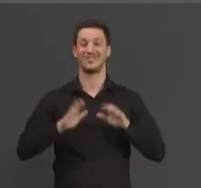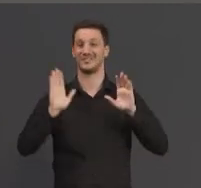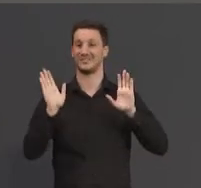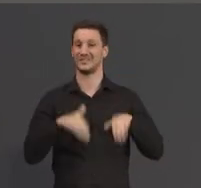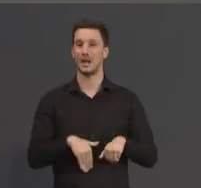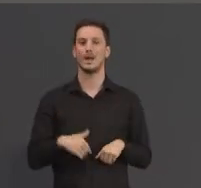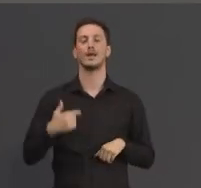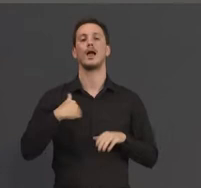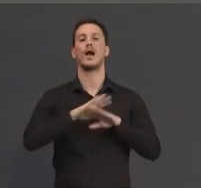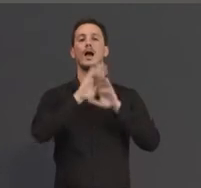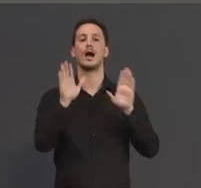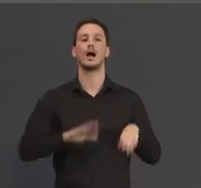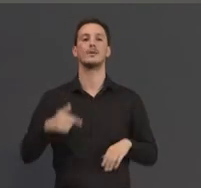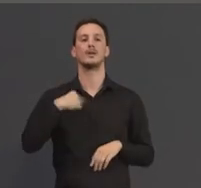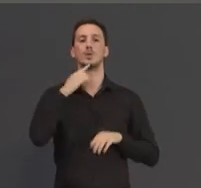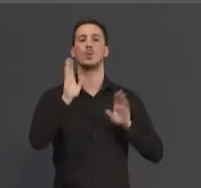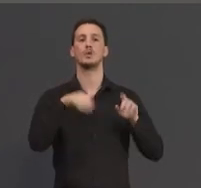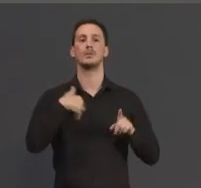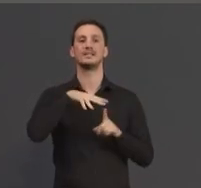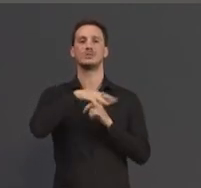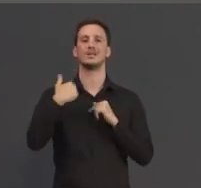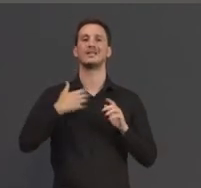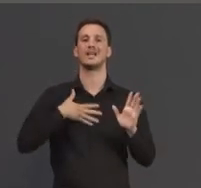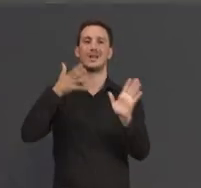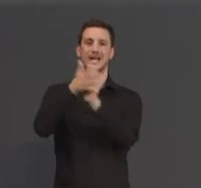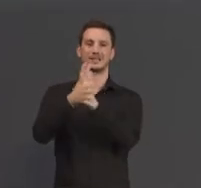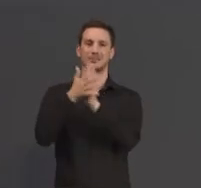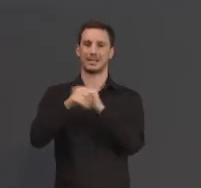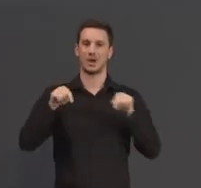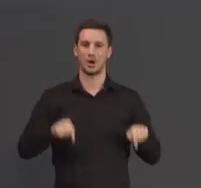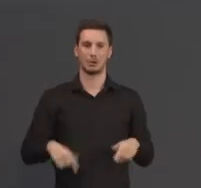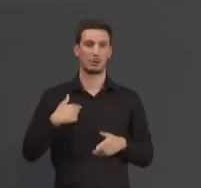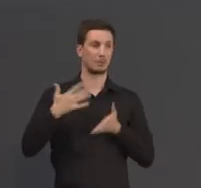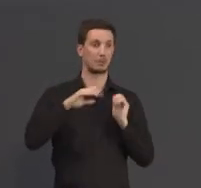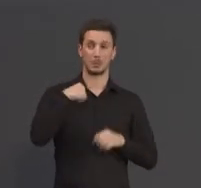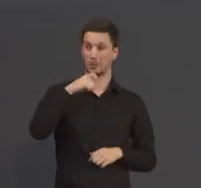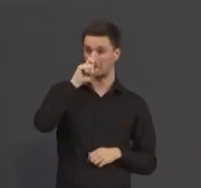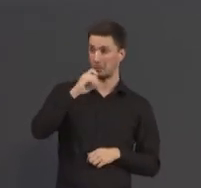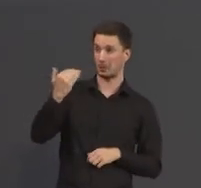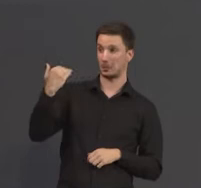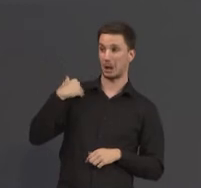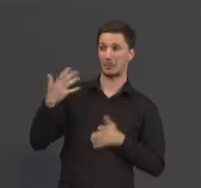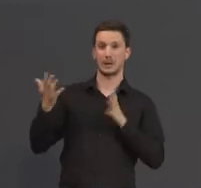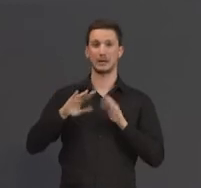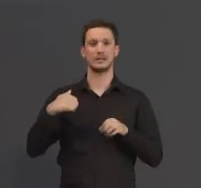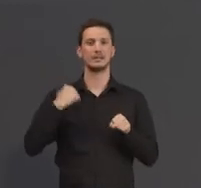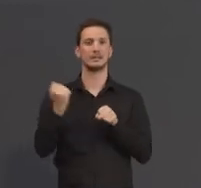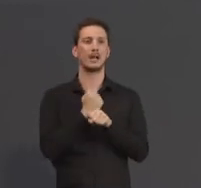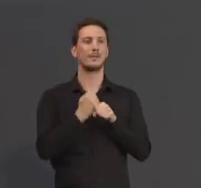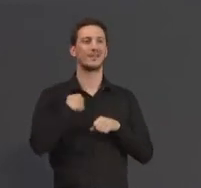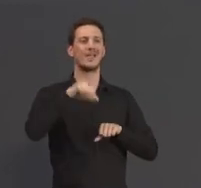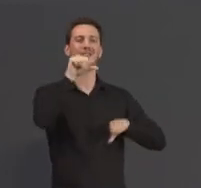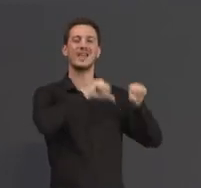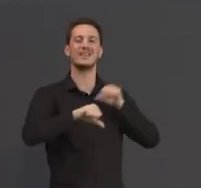Finalment, acabaré amb l'última situació que us vull explicar avui. Fins fa més o menys un any, havia treballat com a científica